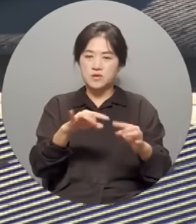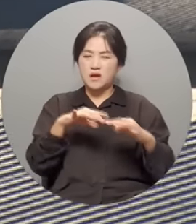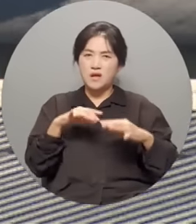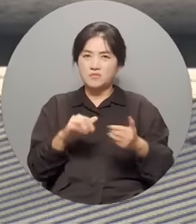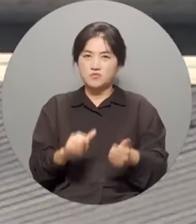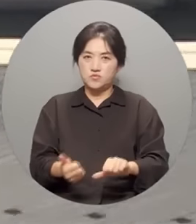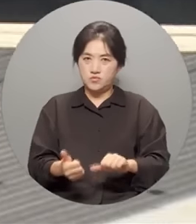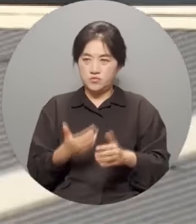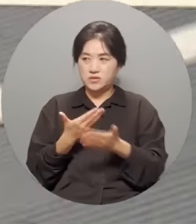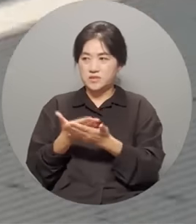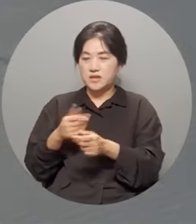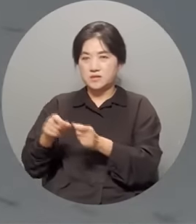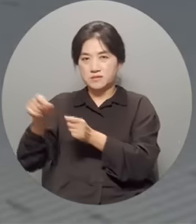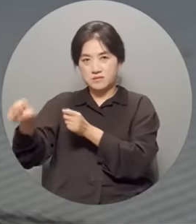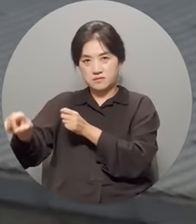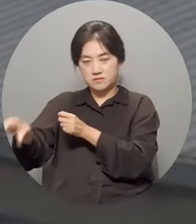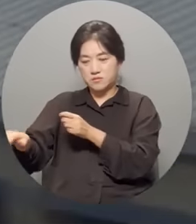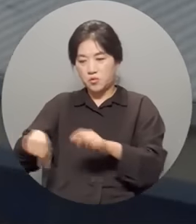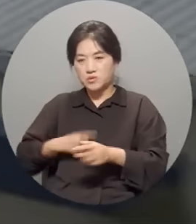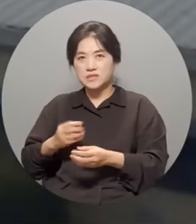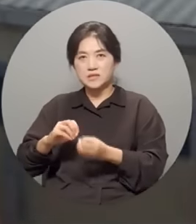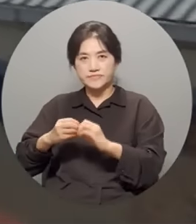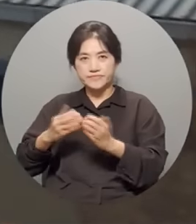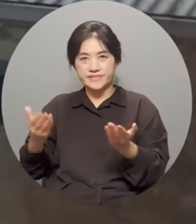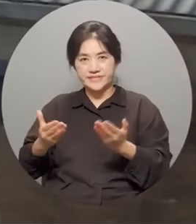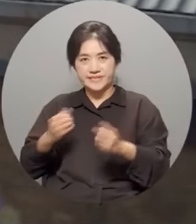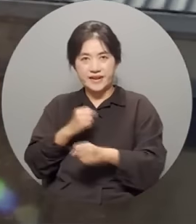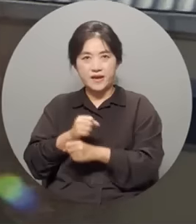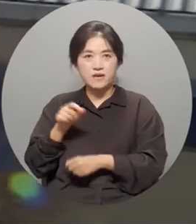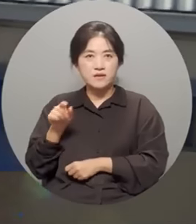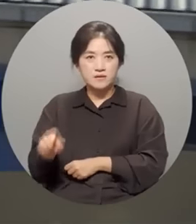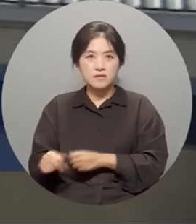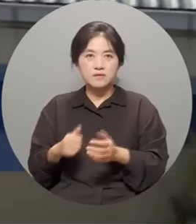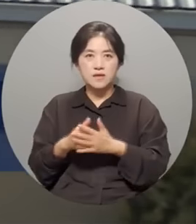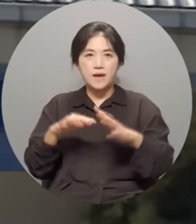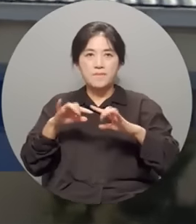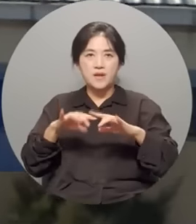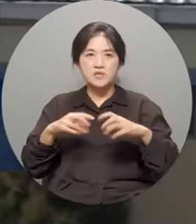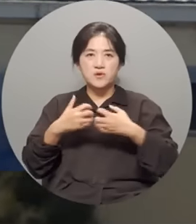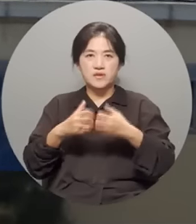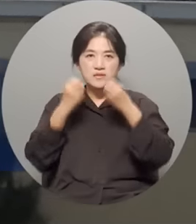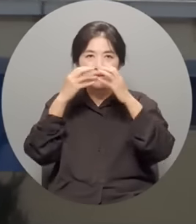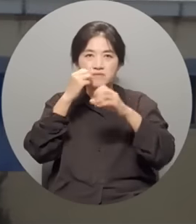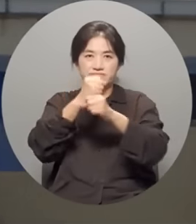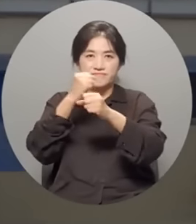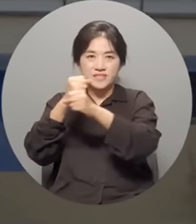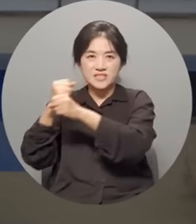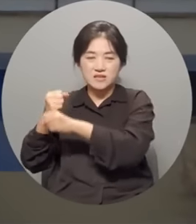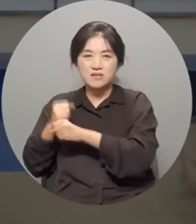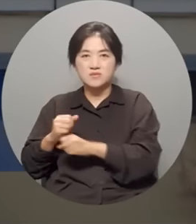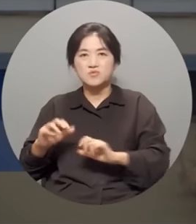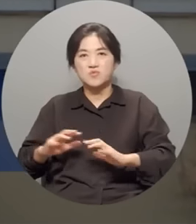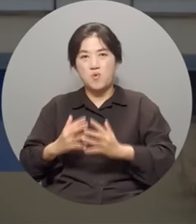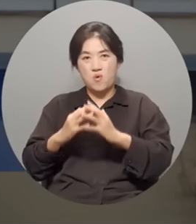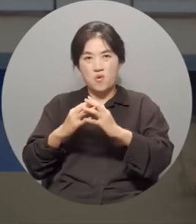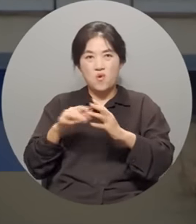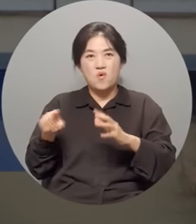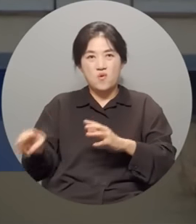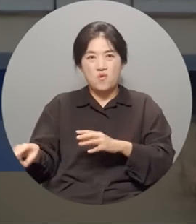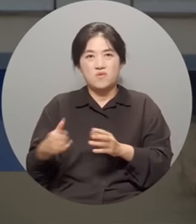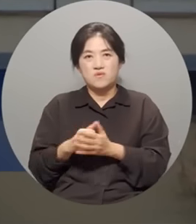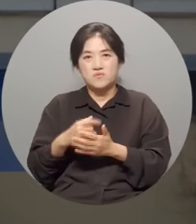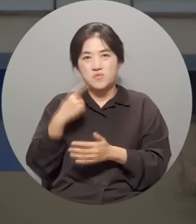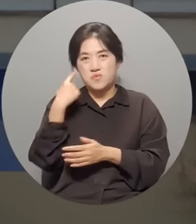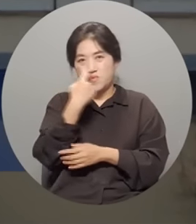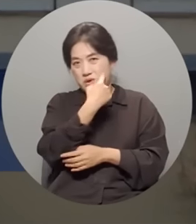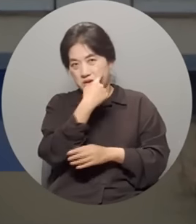외부 업체 소속으로 홀로 작업했던 것으로 전해졌습니다. 발전기 이제 새로 설치하는데 공사하던 거거든요. 네,